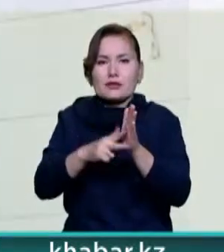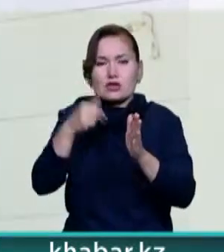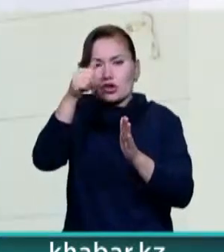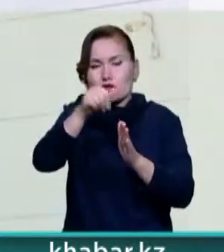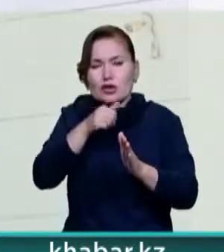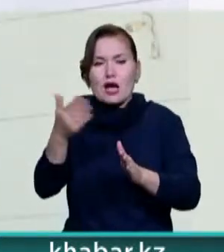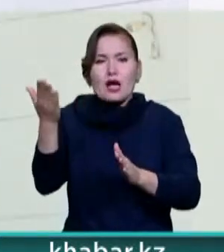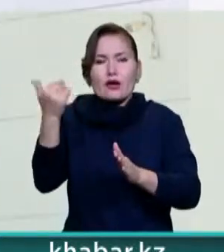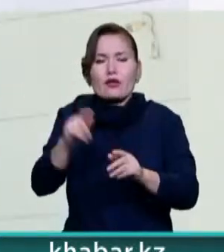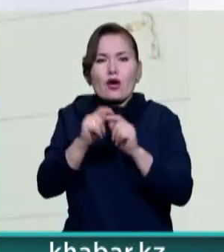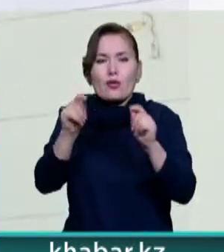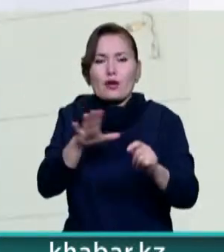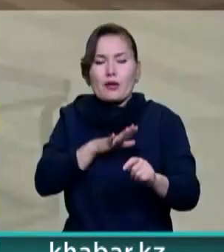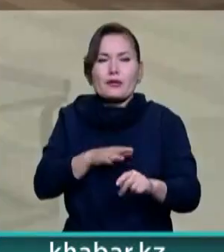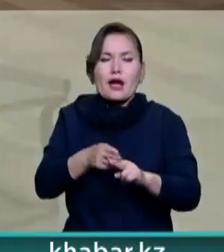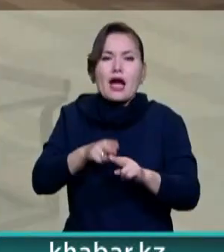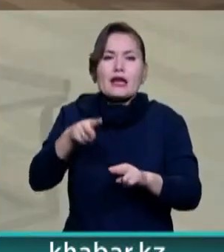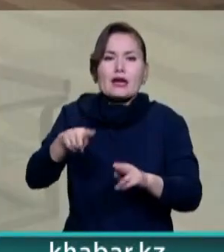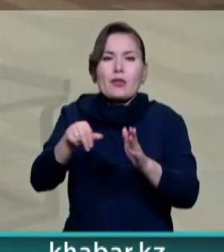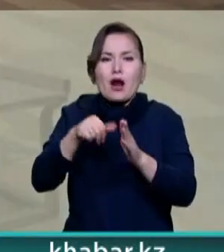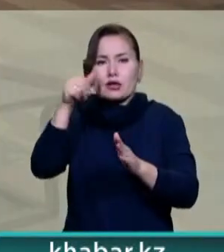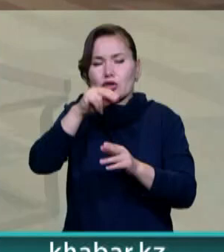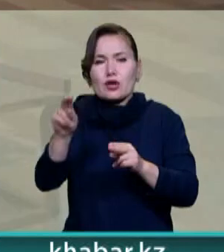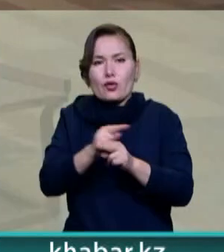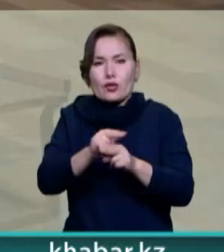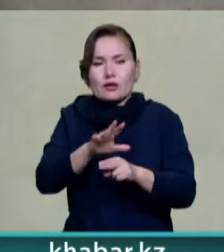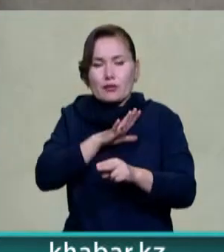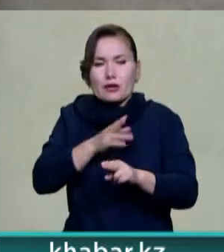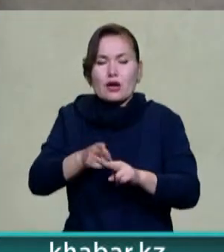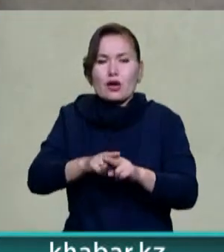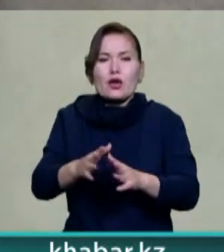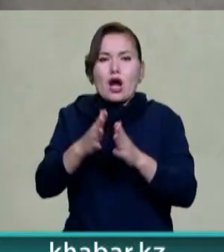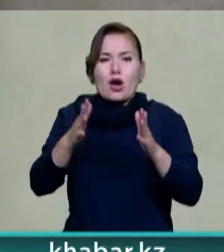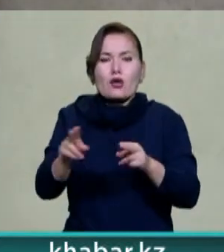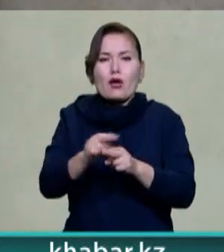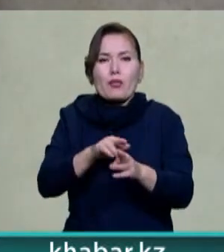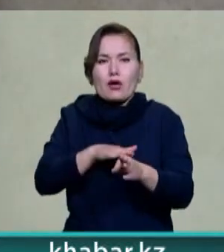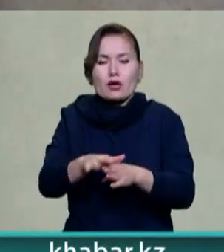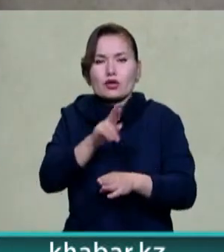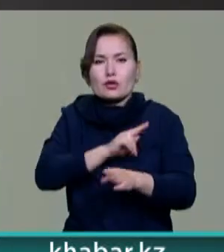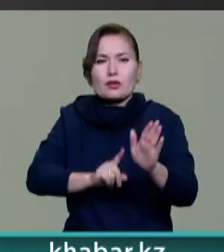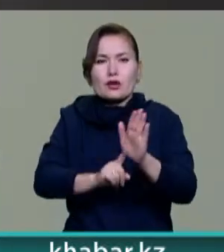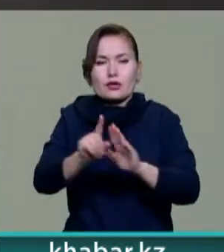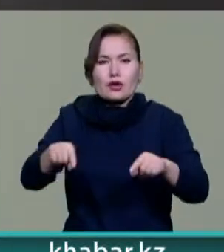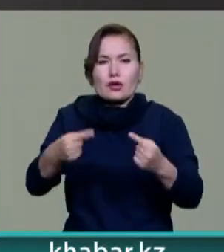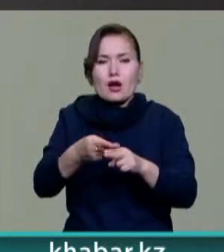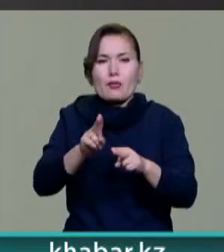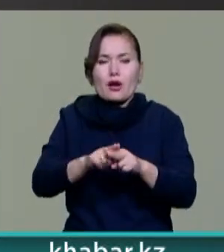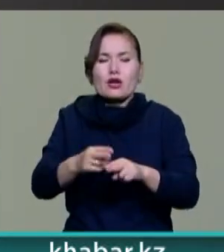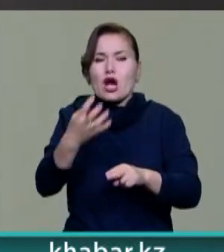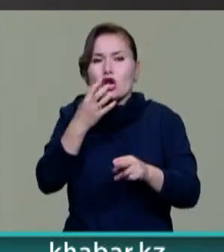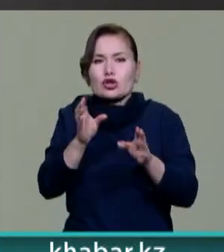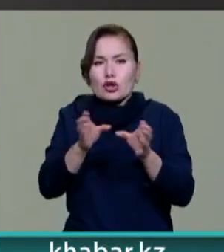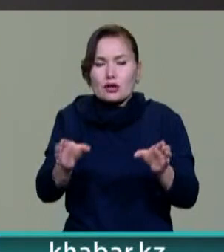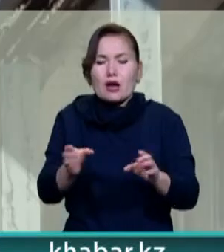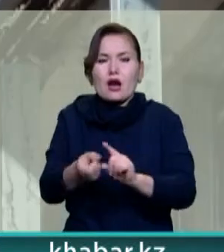қаланған. Күрделі жөндеу соңғы рет 2006 жылы жүргізіліпті. Бұл жолы кең ауқымды жөндеу жұмыстары қолға алынған, жылу құбырлары ауыстырылды,